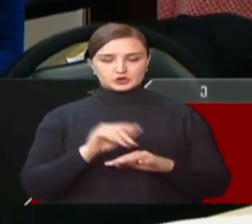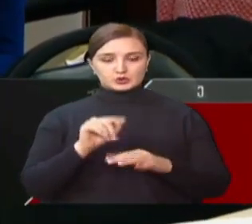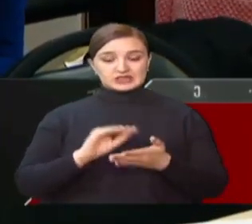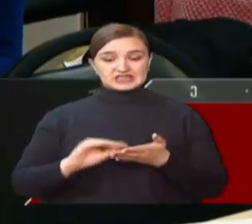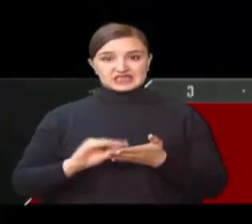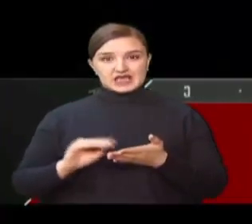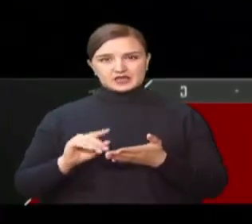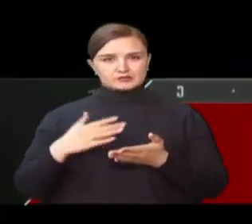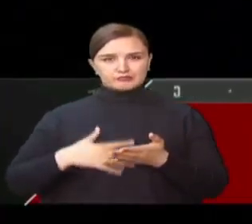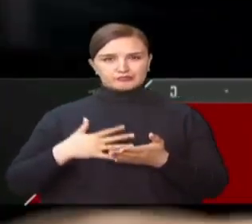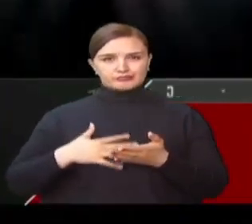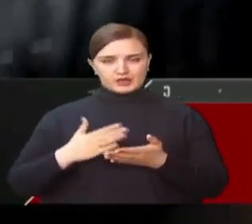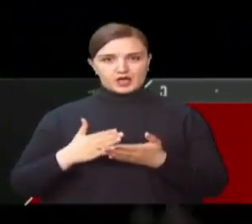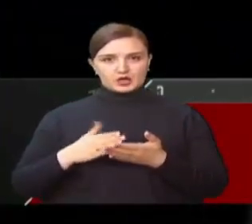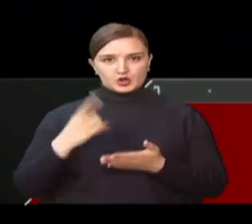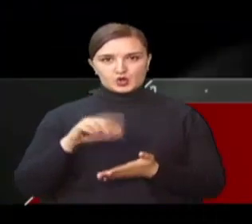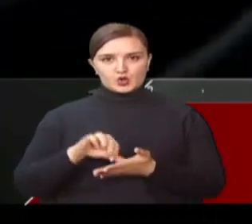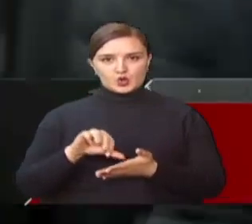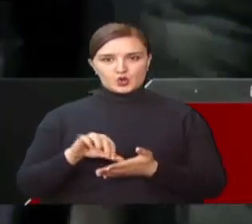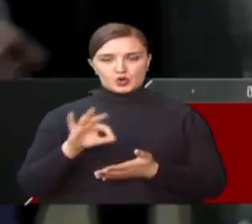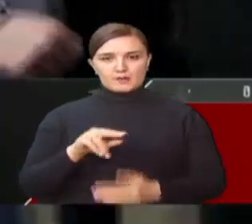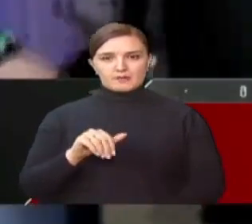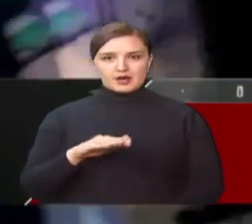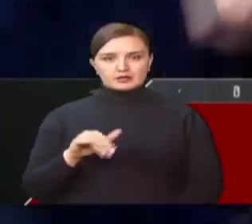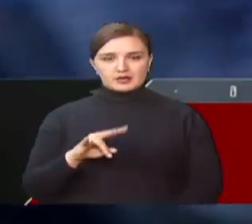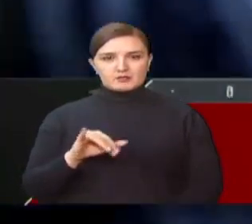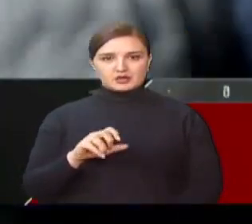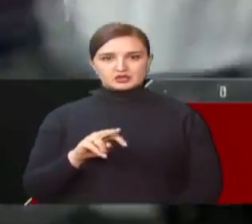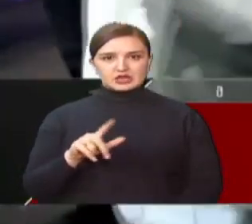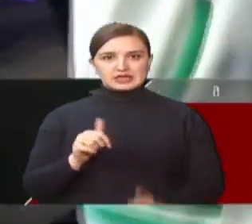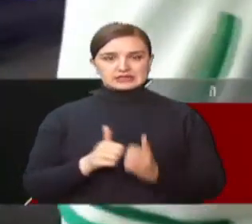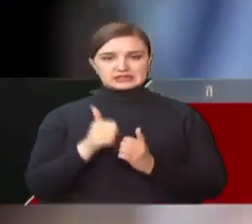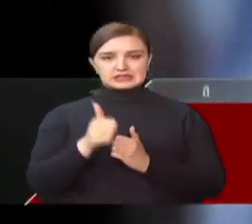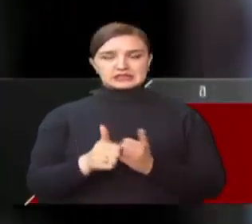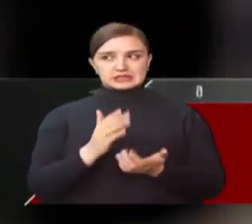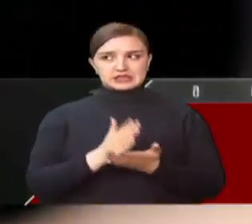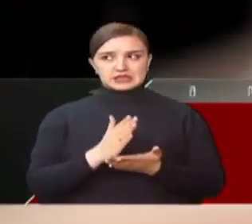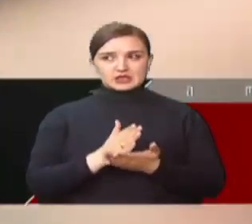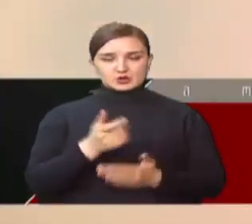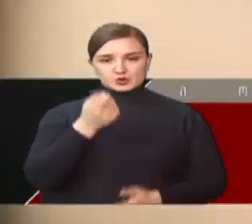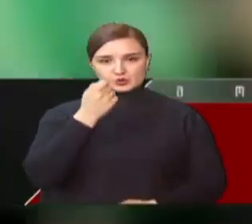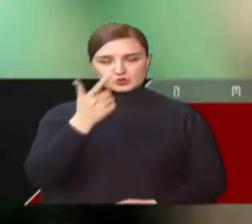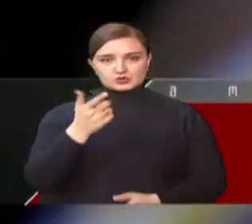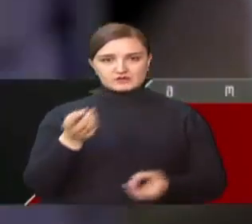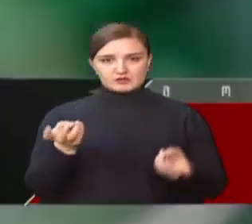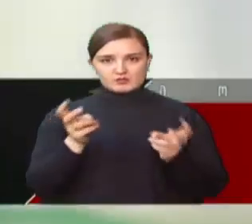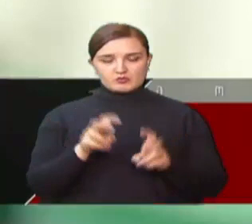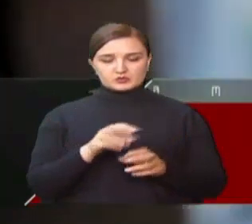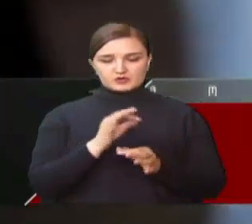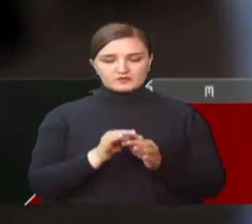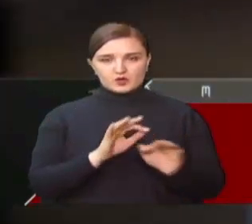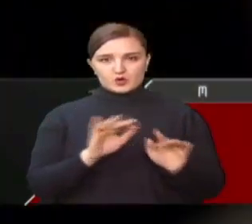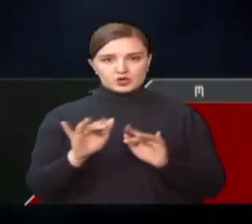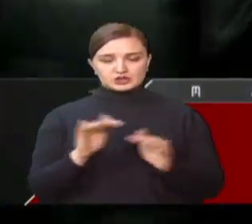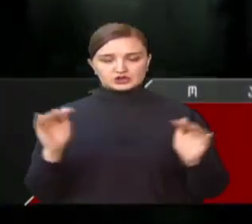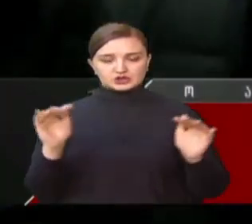მეორე ხარისხოვანი როლებიც არსებობს და ამ როლზე პაატა მანჯგალაძიან წინასწარ არის გამწესებული და რუსთაველზე მომსვლელებს ორგანიზატორების